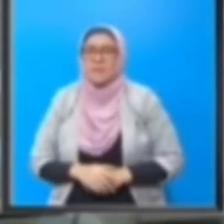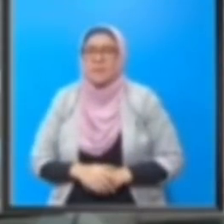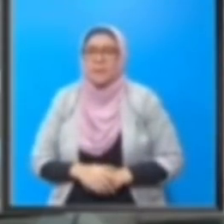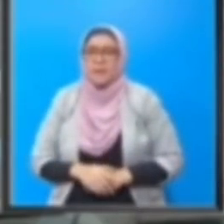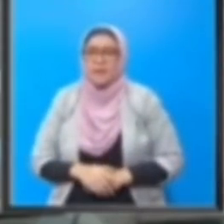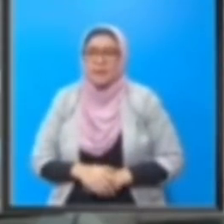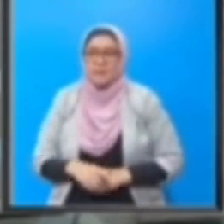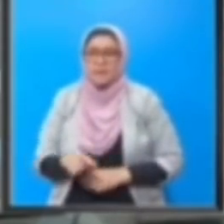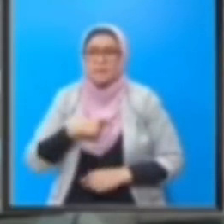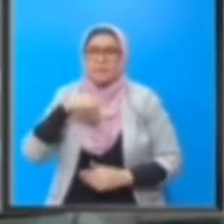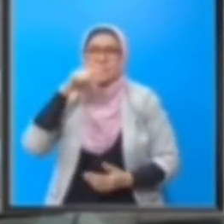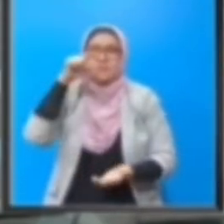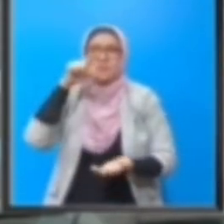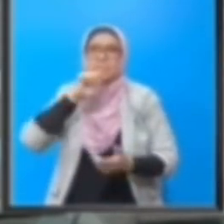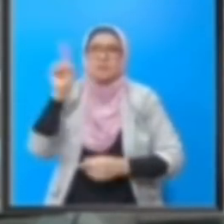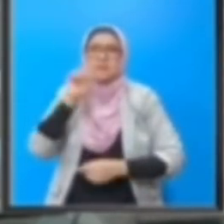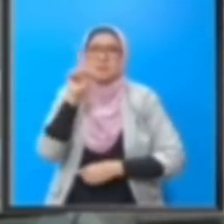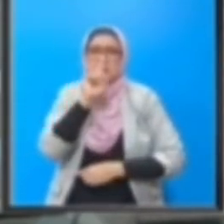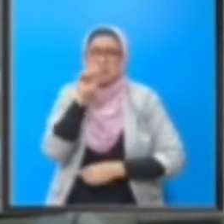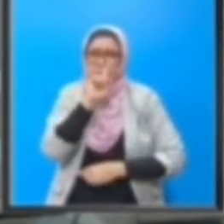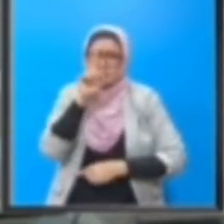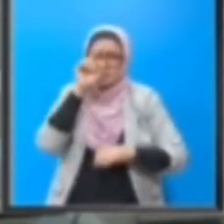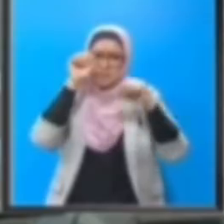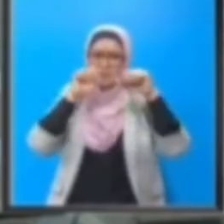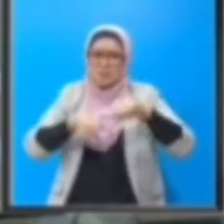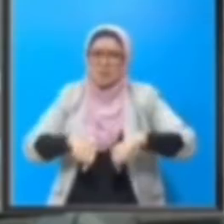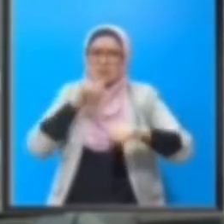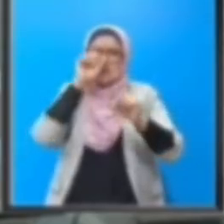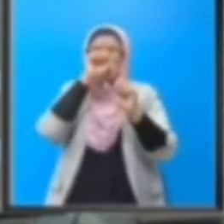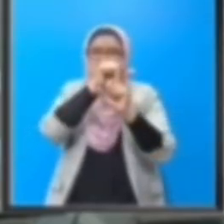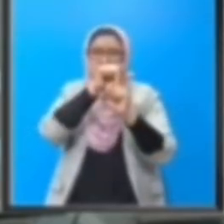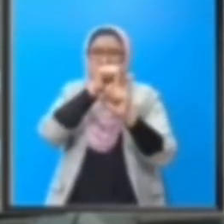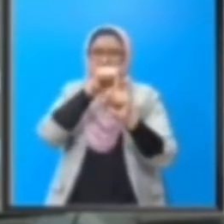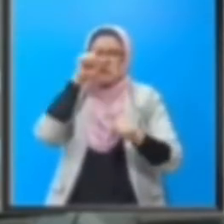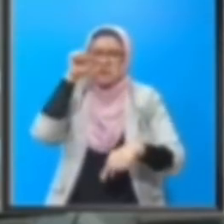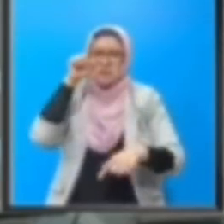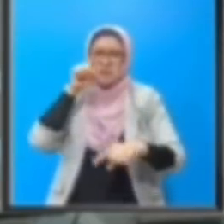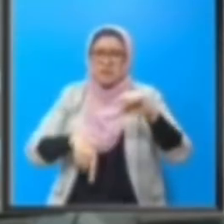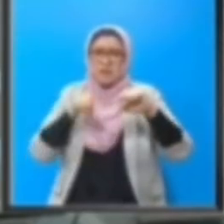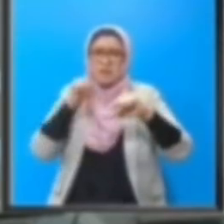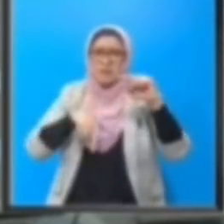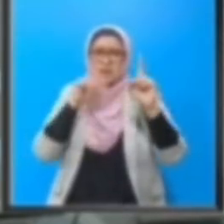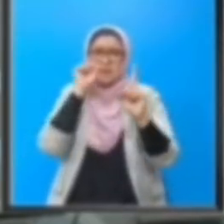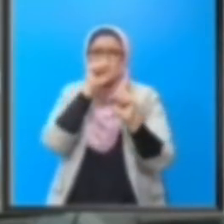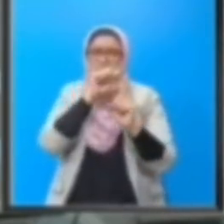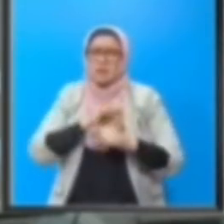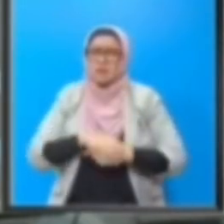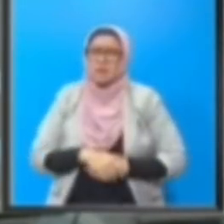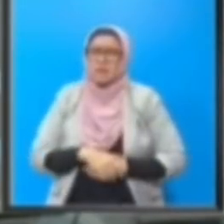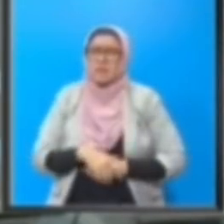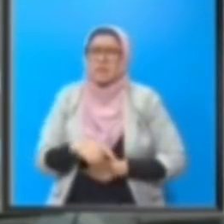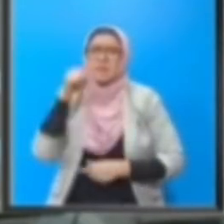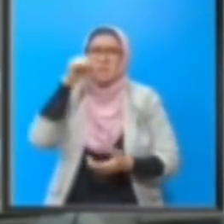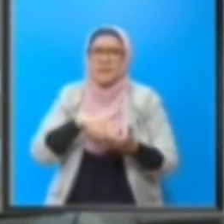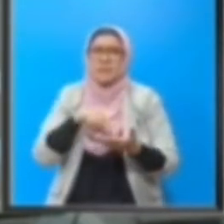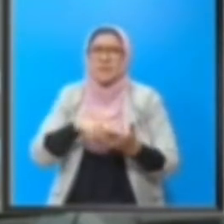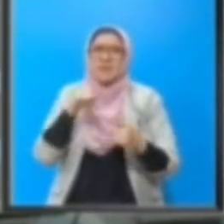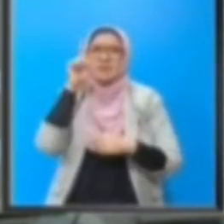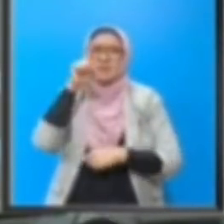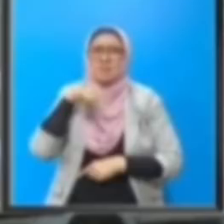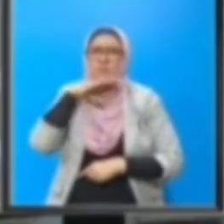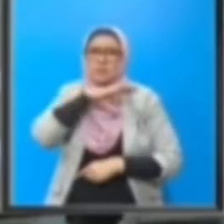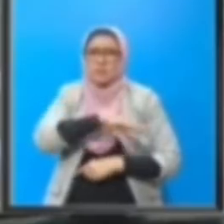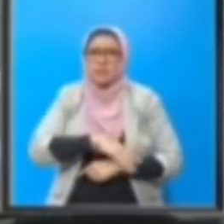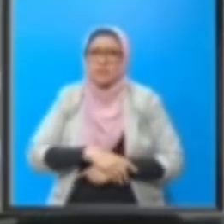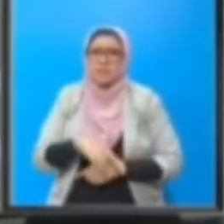Peraturan bersyarat. Ini pilihan raya ini tak boleh tipu. Speaker. Dalam parlimen tidak boleh tipu. Orang ini satu